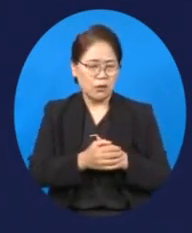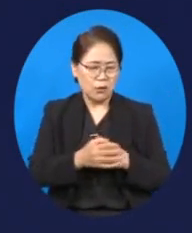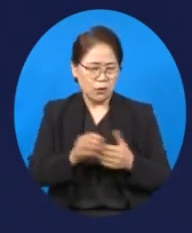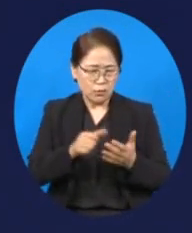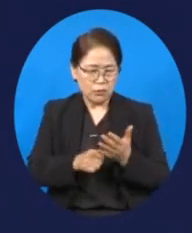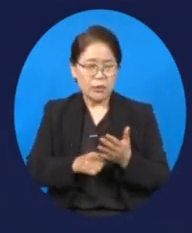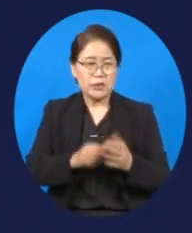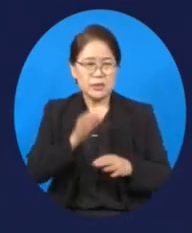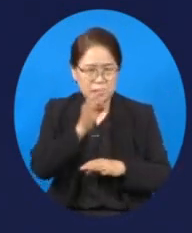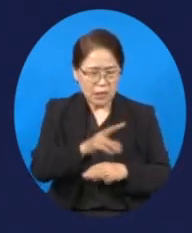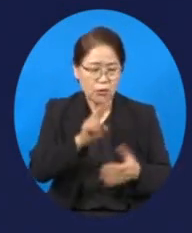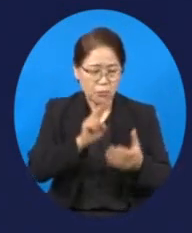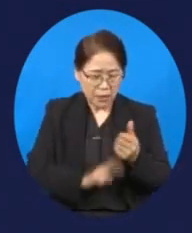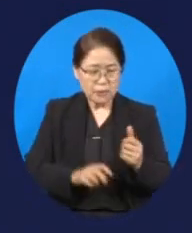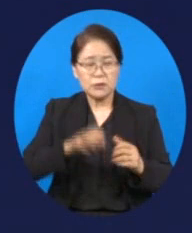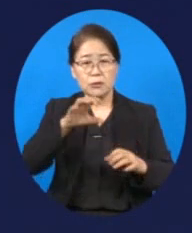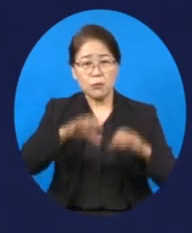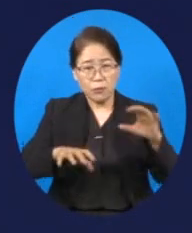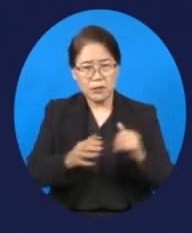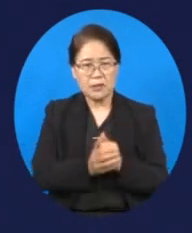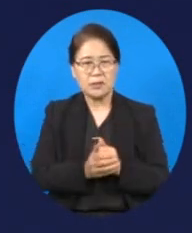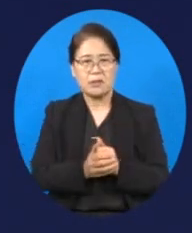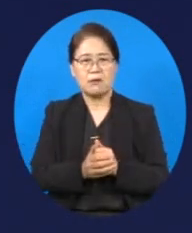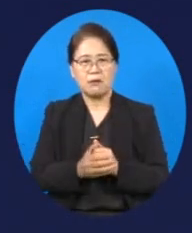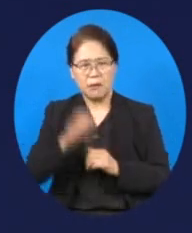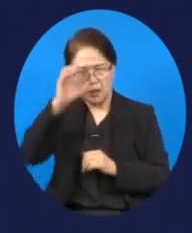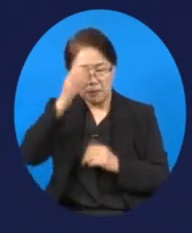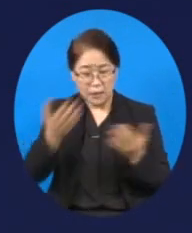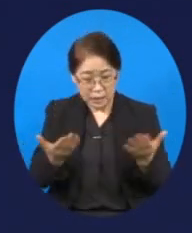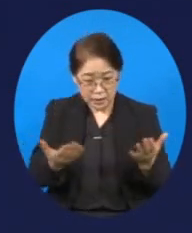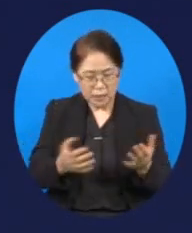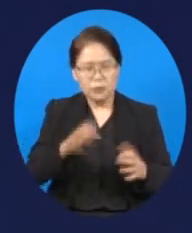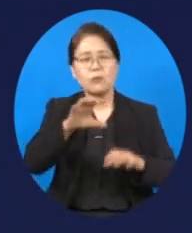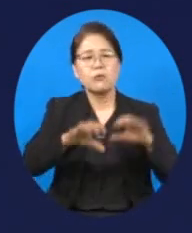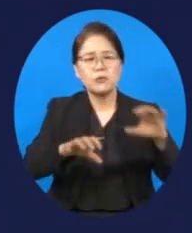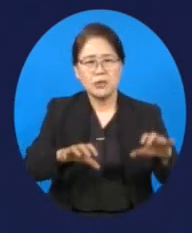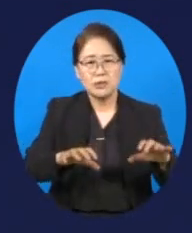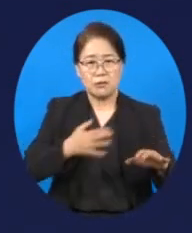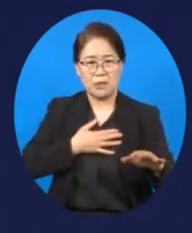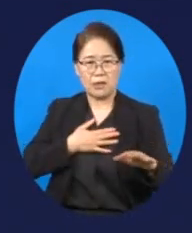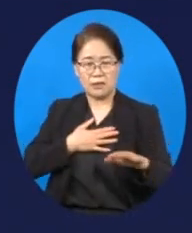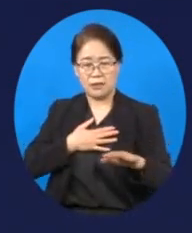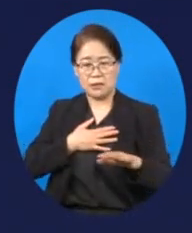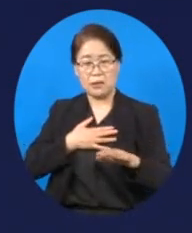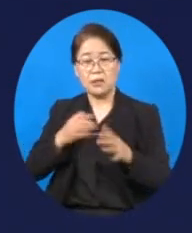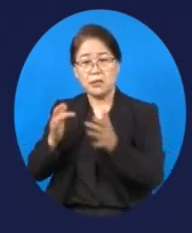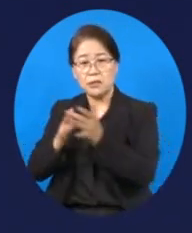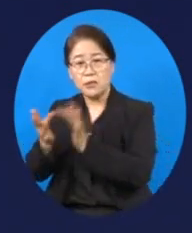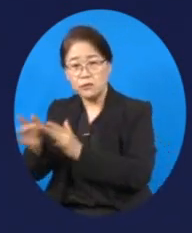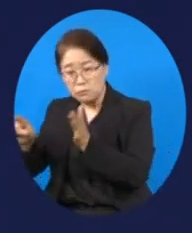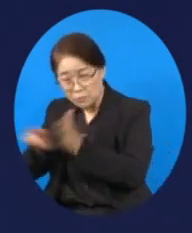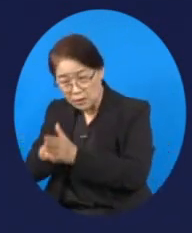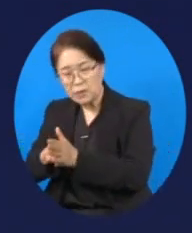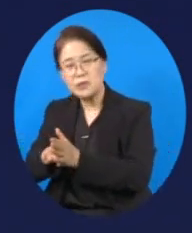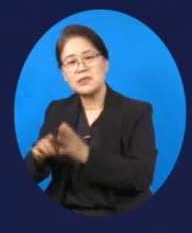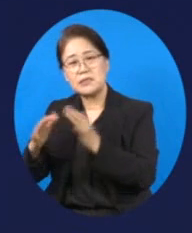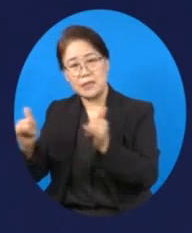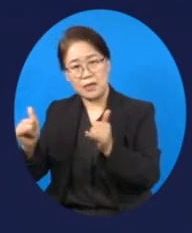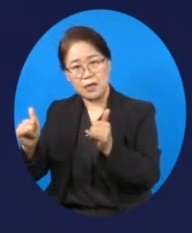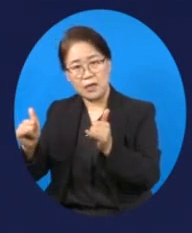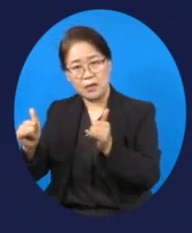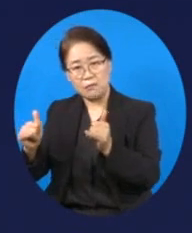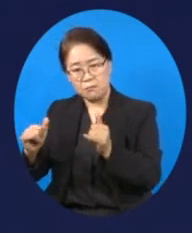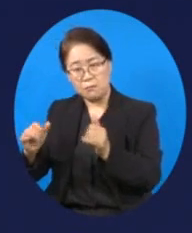그 현장 속에서 알바하는 현장 속에서도 여러분은 나는 빛의 자녀다 나는 세상의